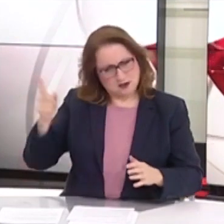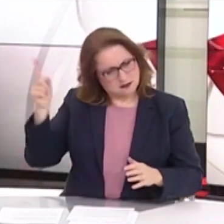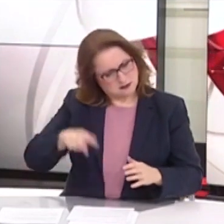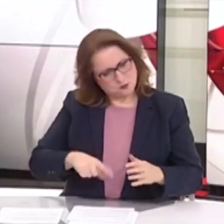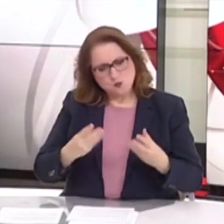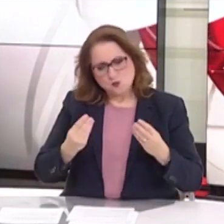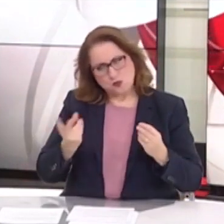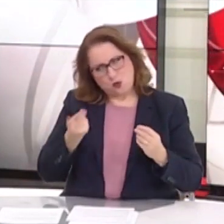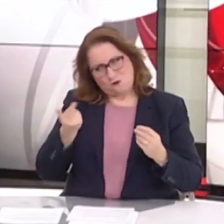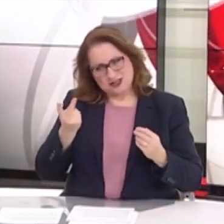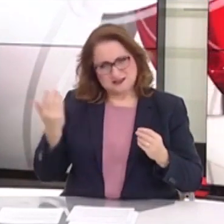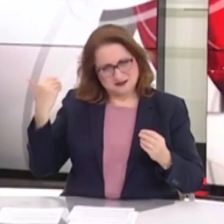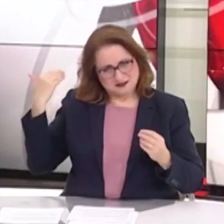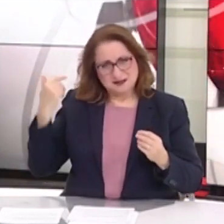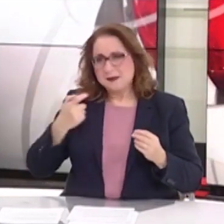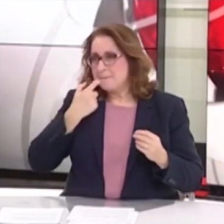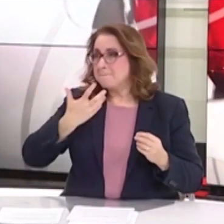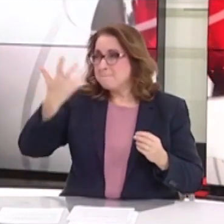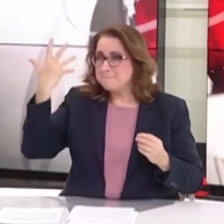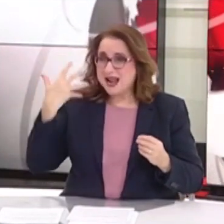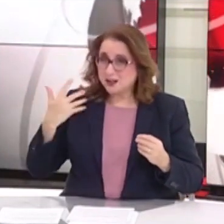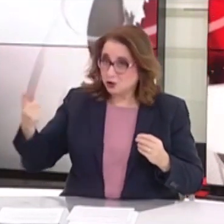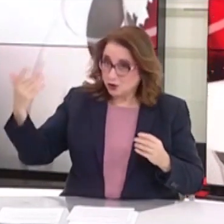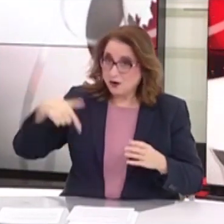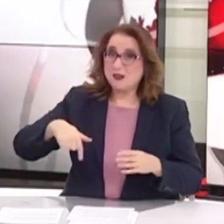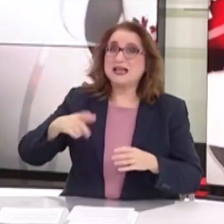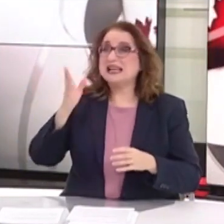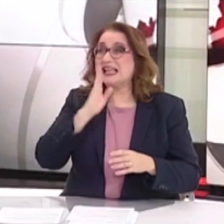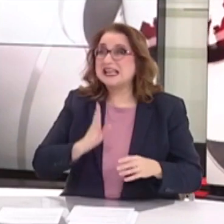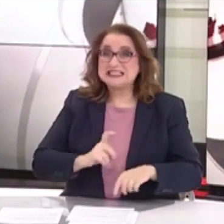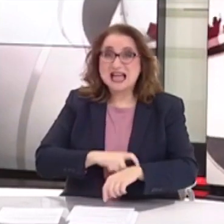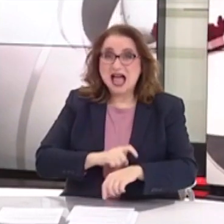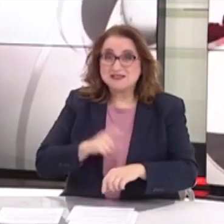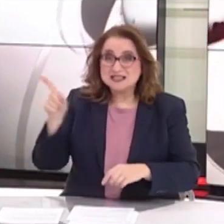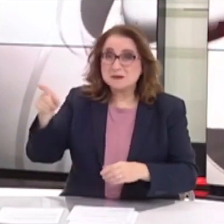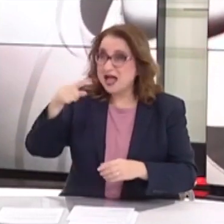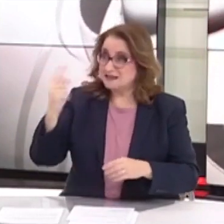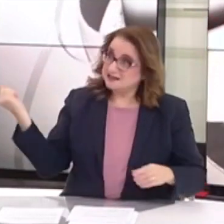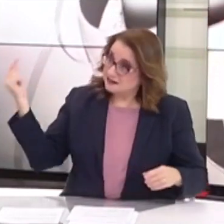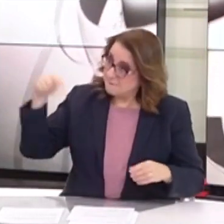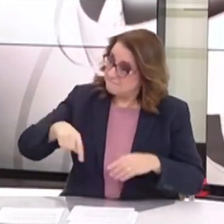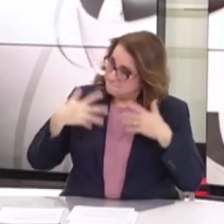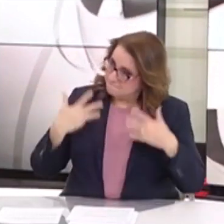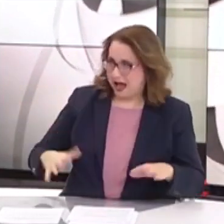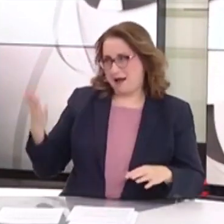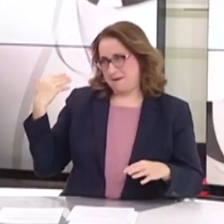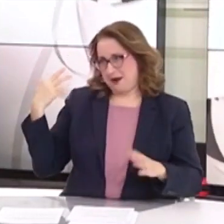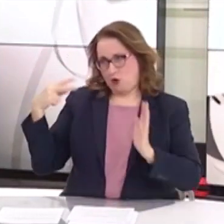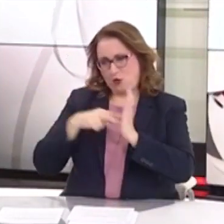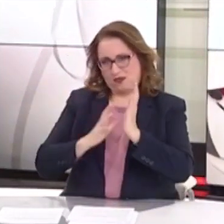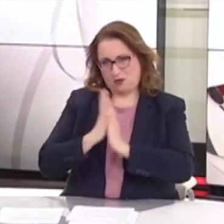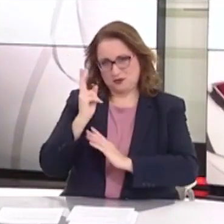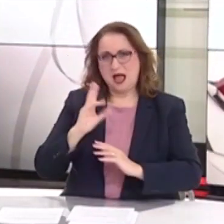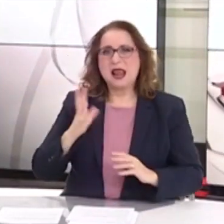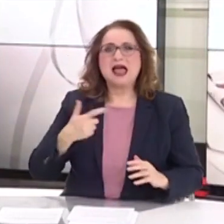ήταν πριν από 5 χρόνια, με σούση της κρίσης. Πιστεύω ότι σήμερα έρχεστε